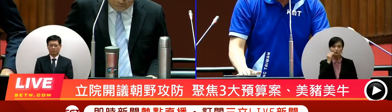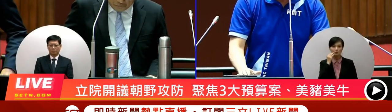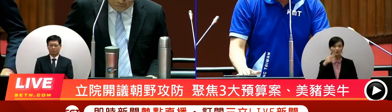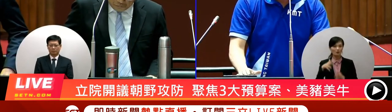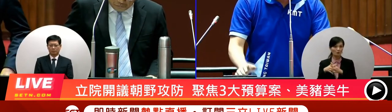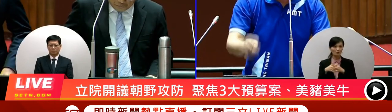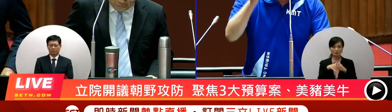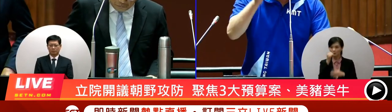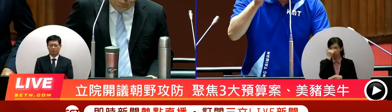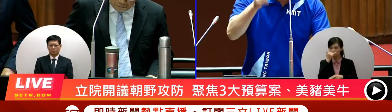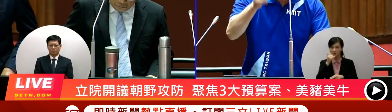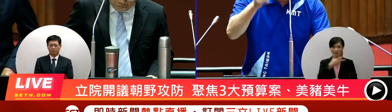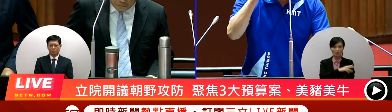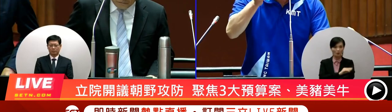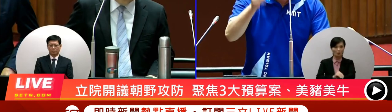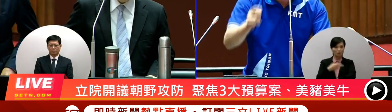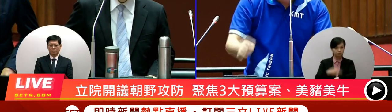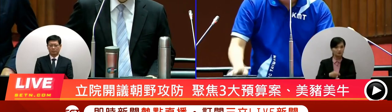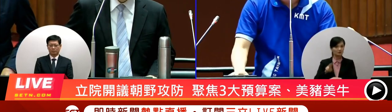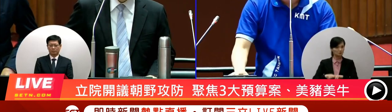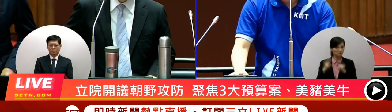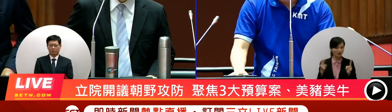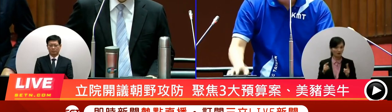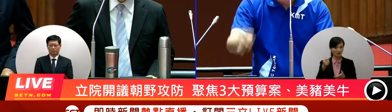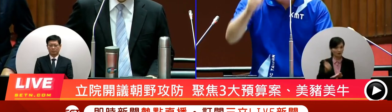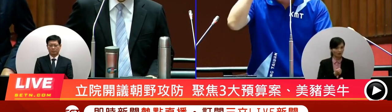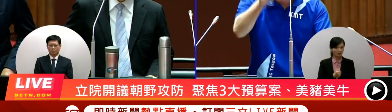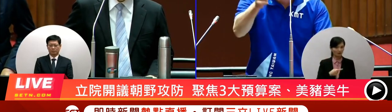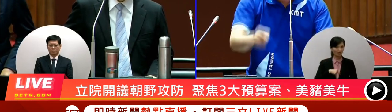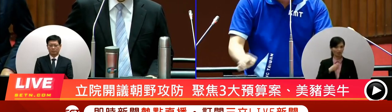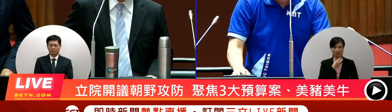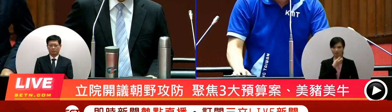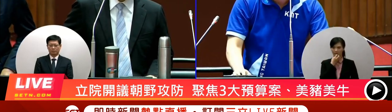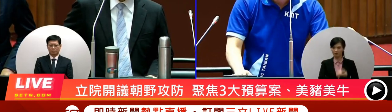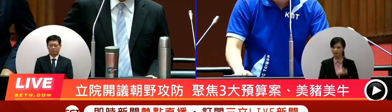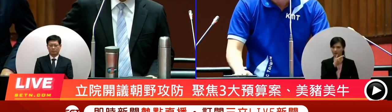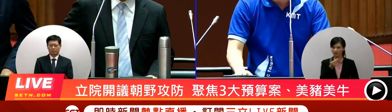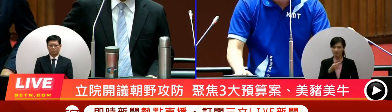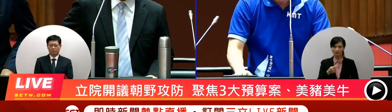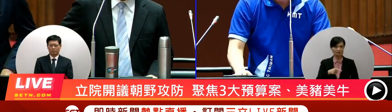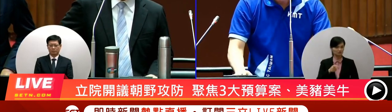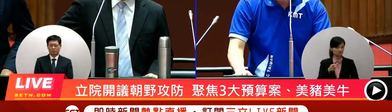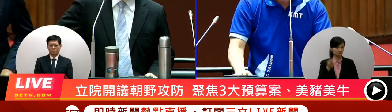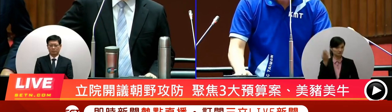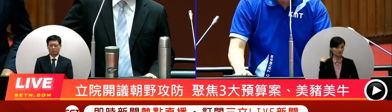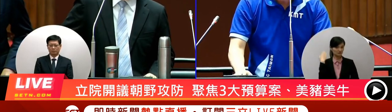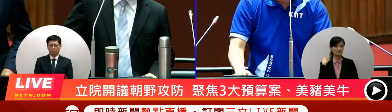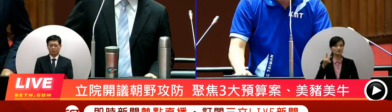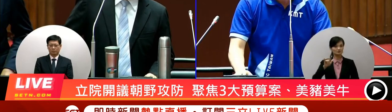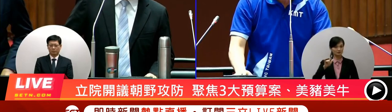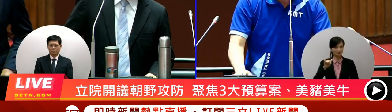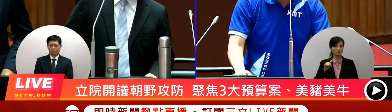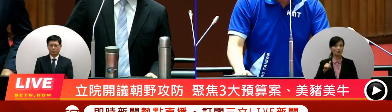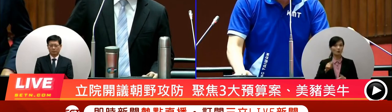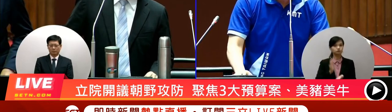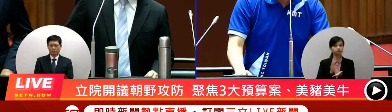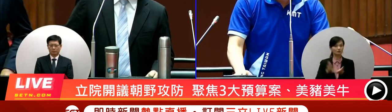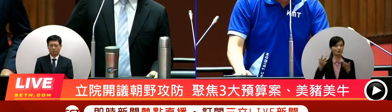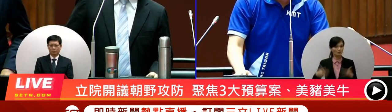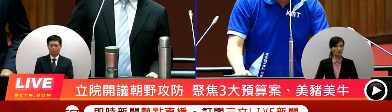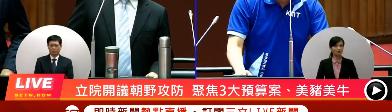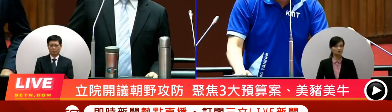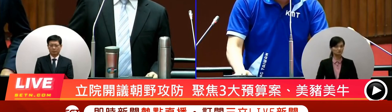重，政府打死也要挡。这是你当教授的时候讲的话。一旦退让，